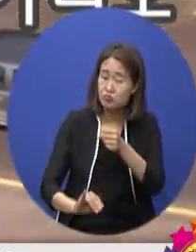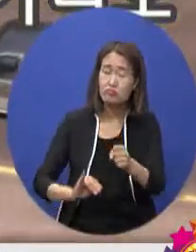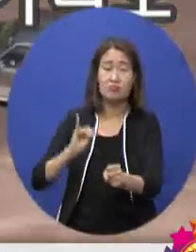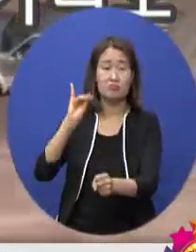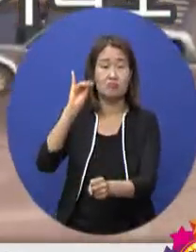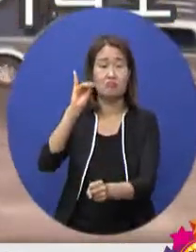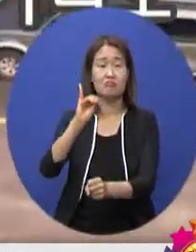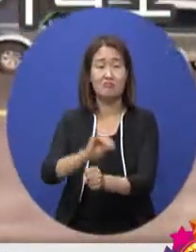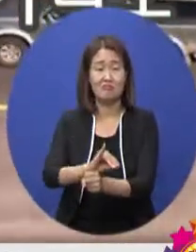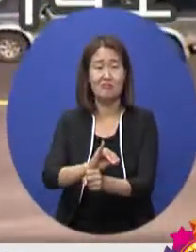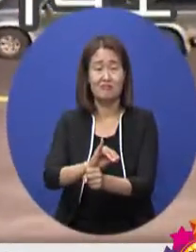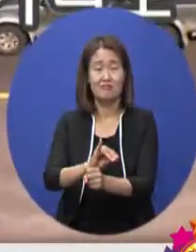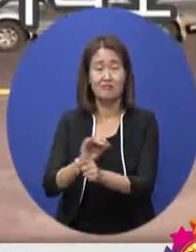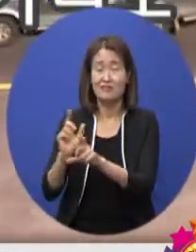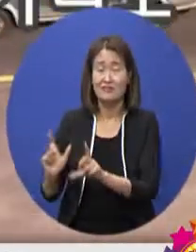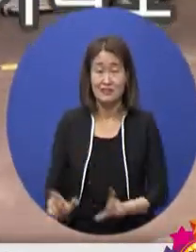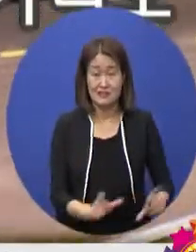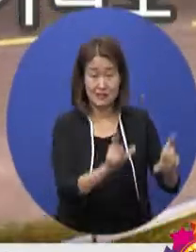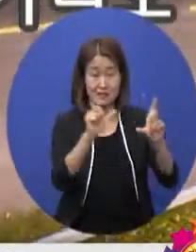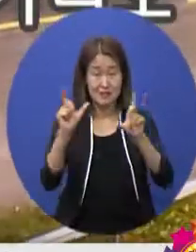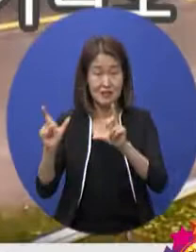천년은